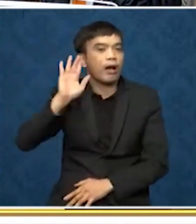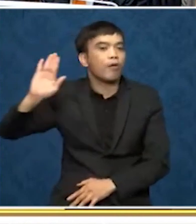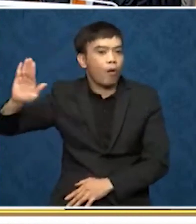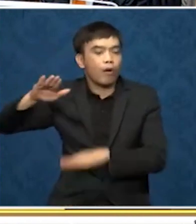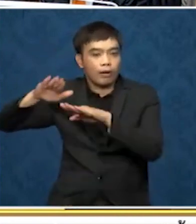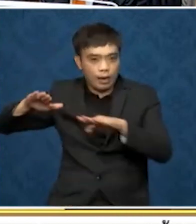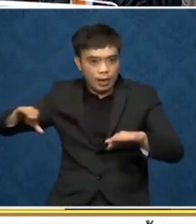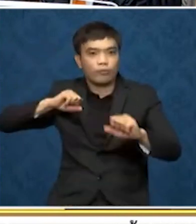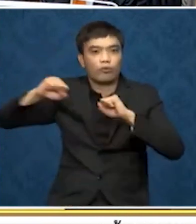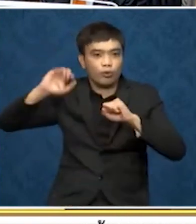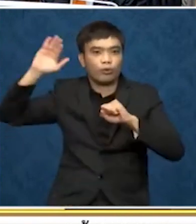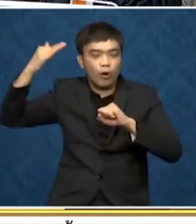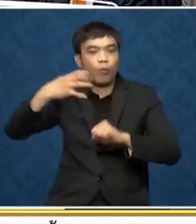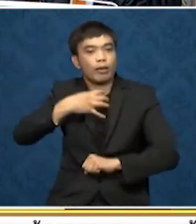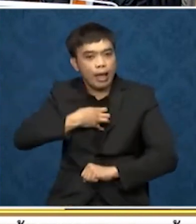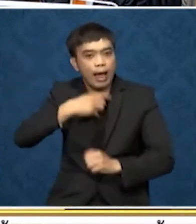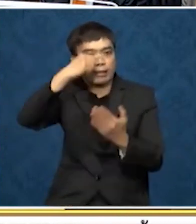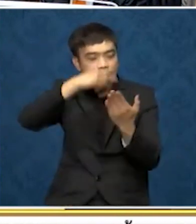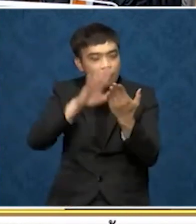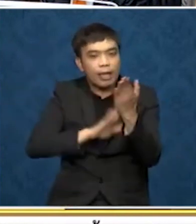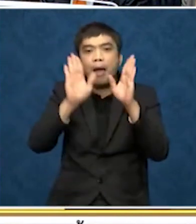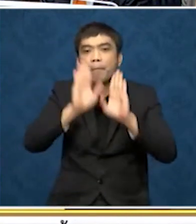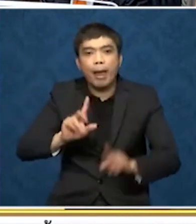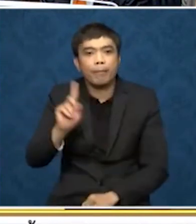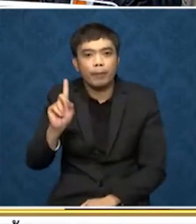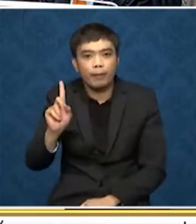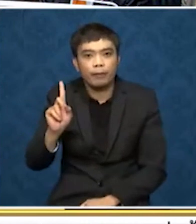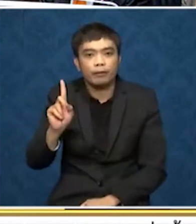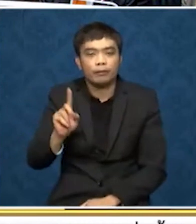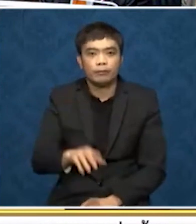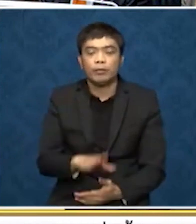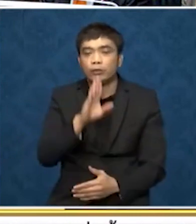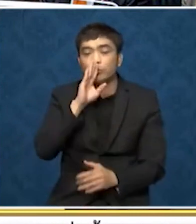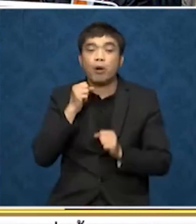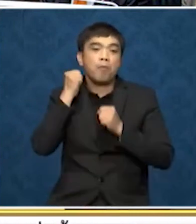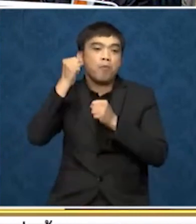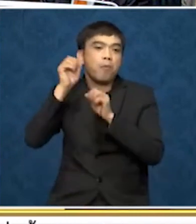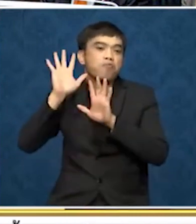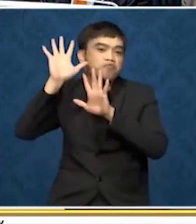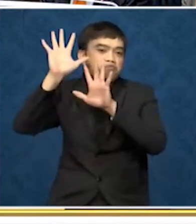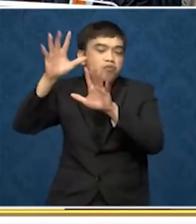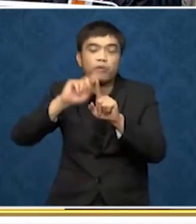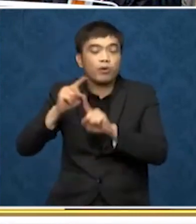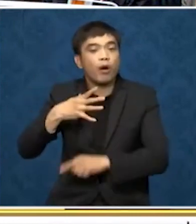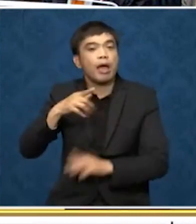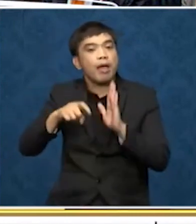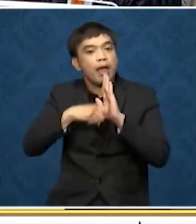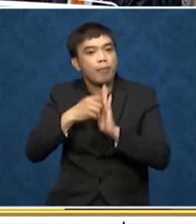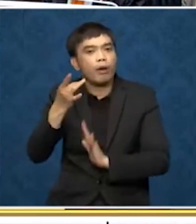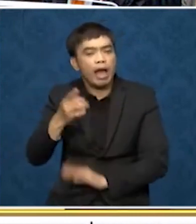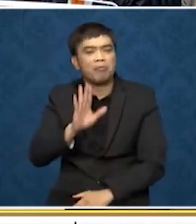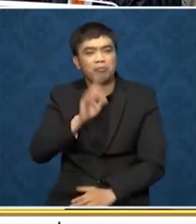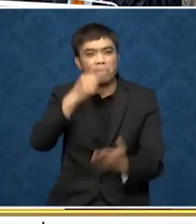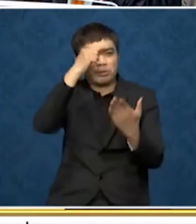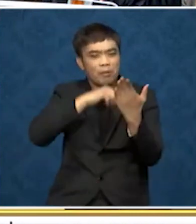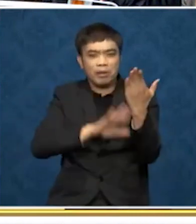เขาอยากเห็นประเทศแบบไหนที่เขาออกมาเรียกร้องมันเพราะอะไรเพราะประเทศนี้มันล้าหลัง